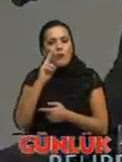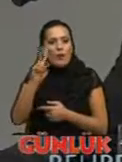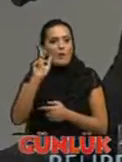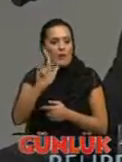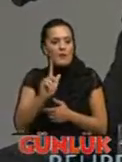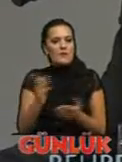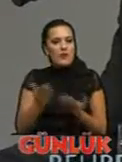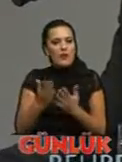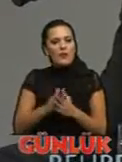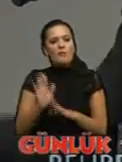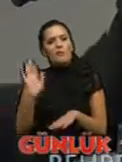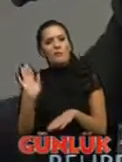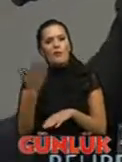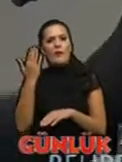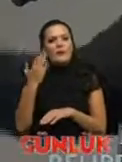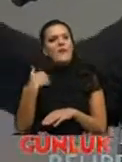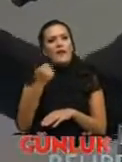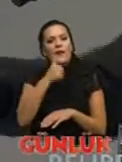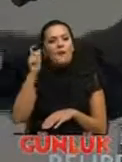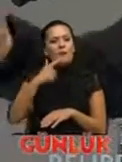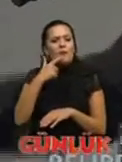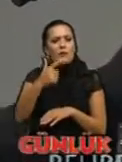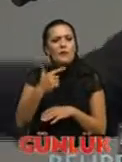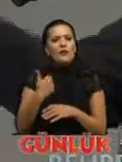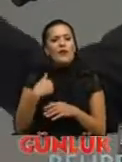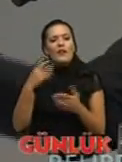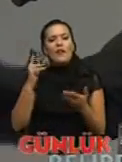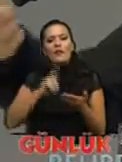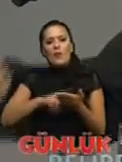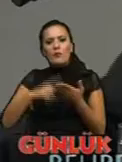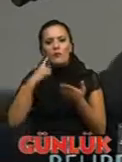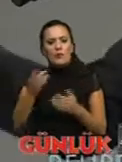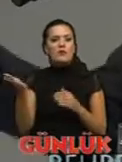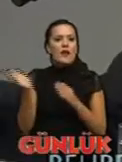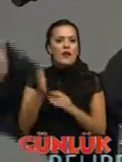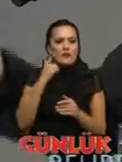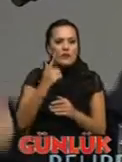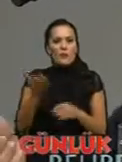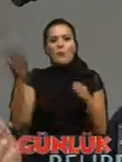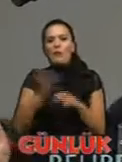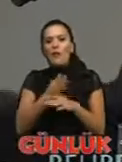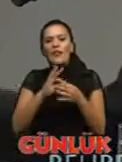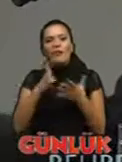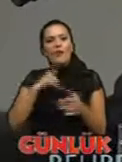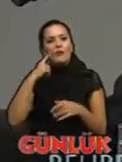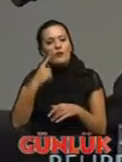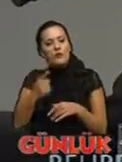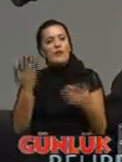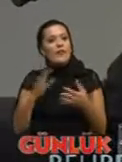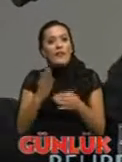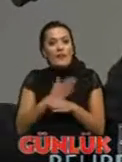filan. Neyse adam diyor ki işte tapunu göster, kartını göster, mal varlığını göster.